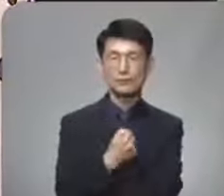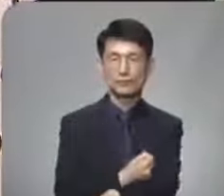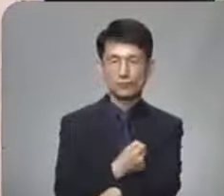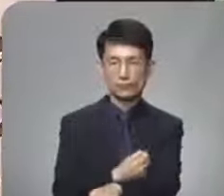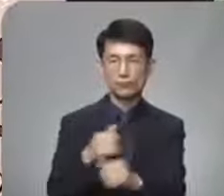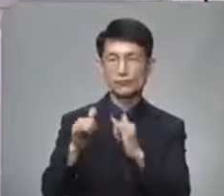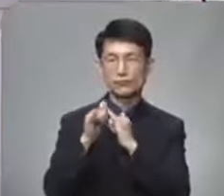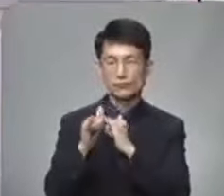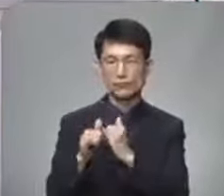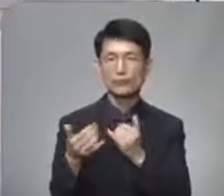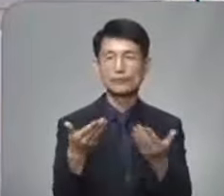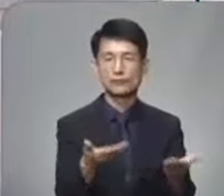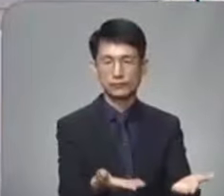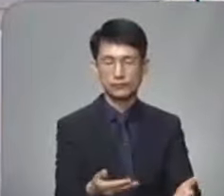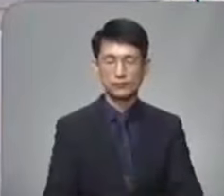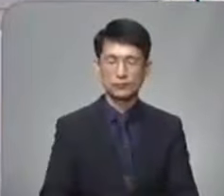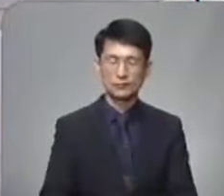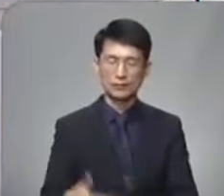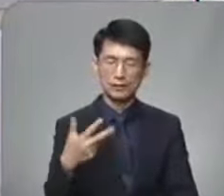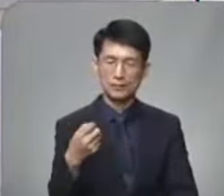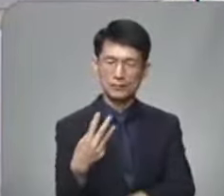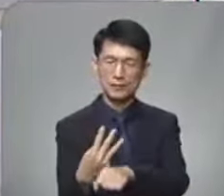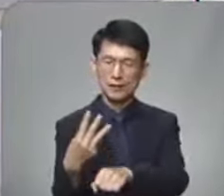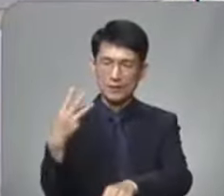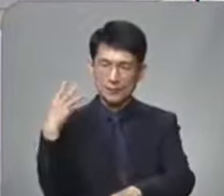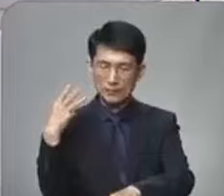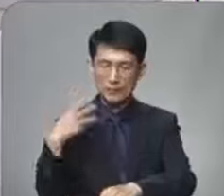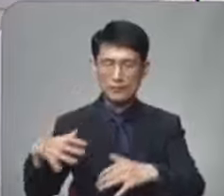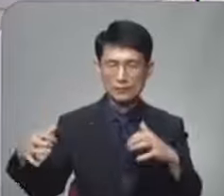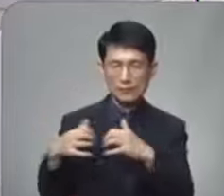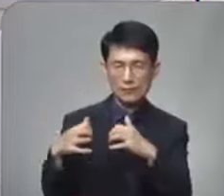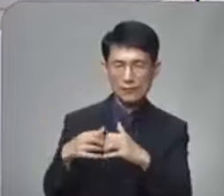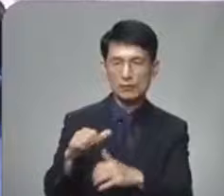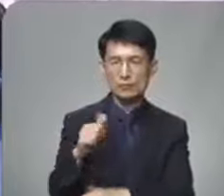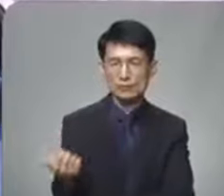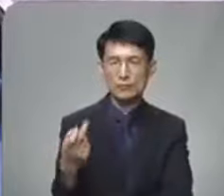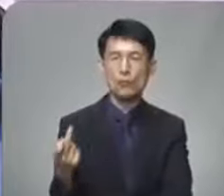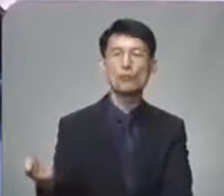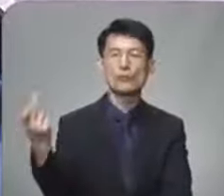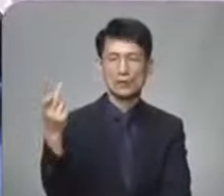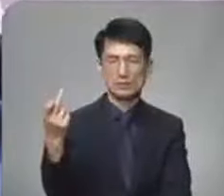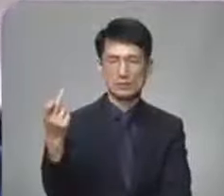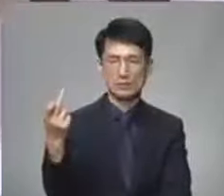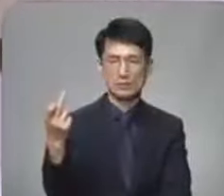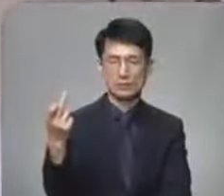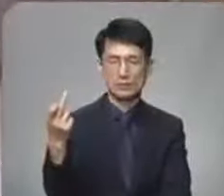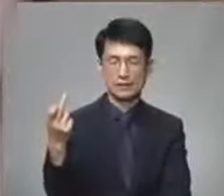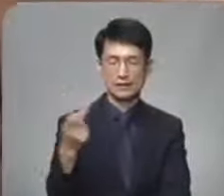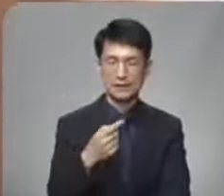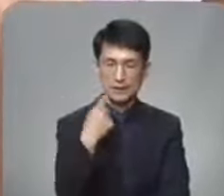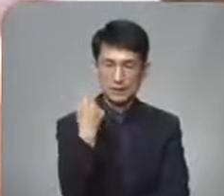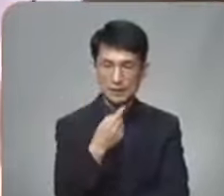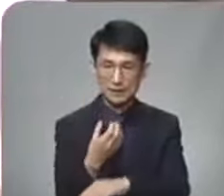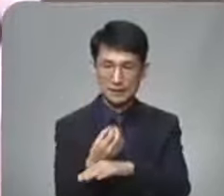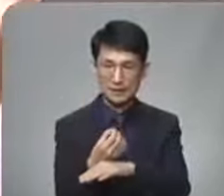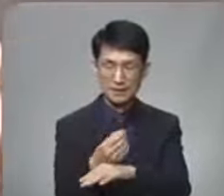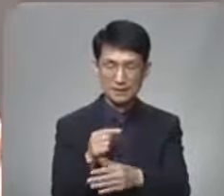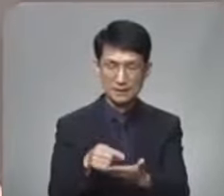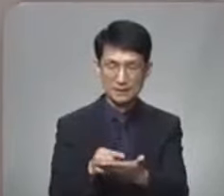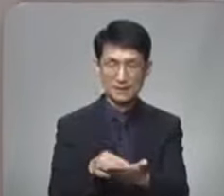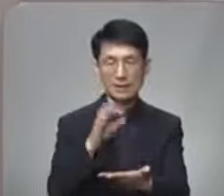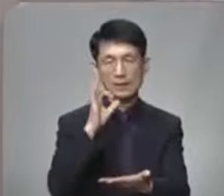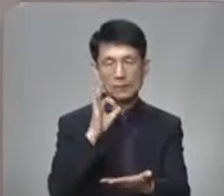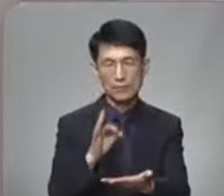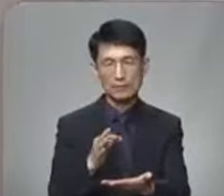무공 장입니다 73년 전 전쟁터에서 숨진 오빠입니다 황금빛 훈장을 한참을 바라봅니다